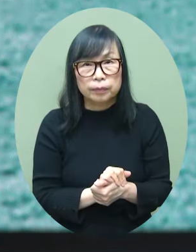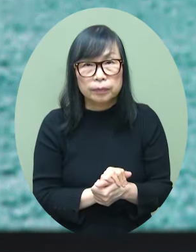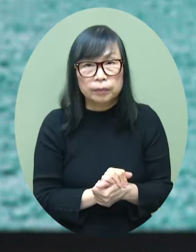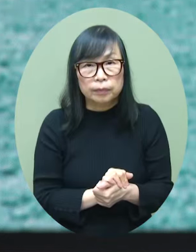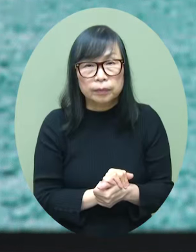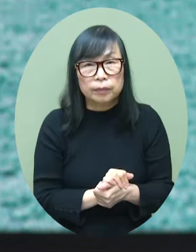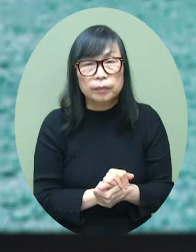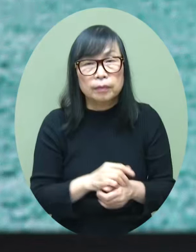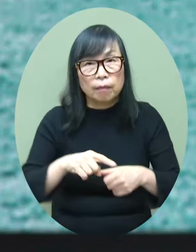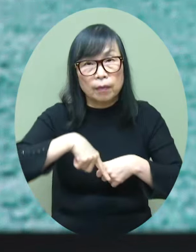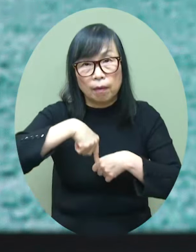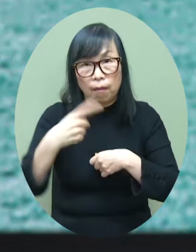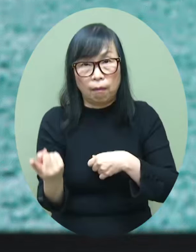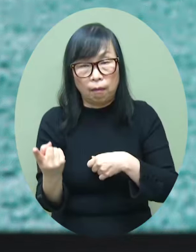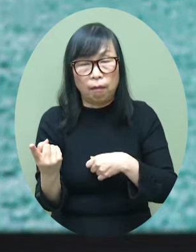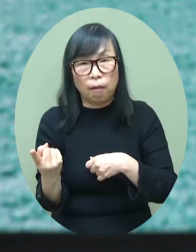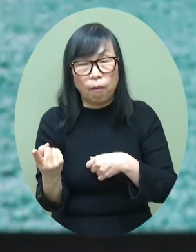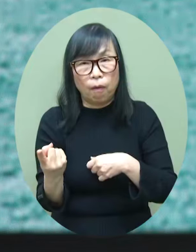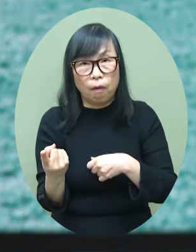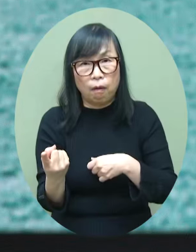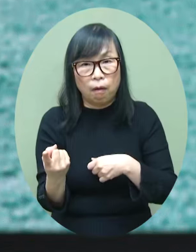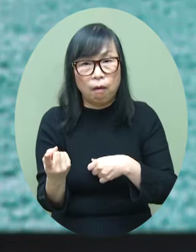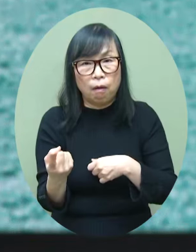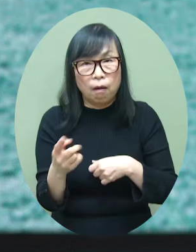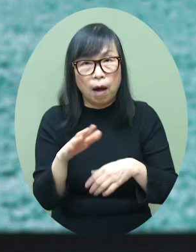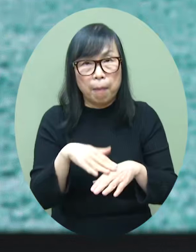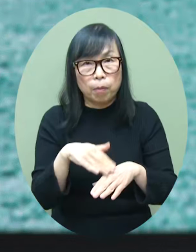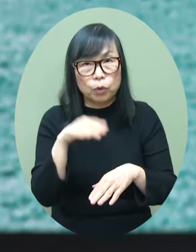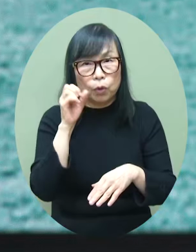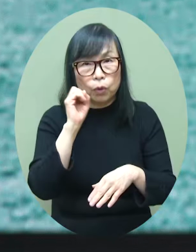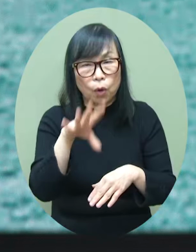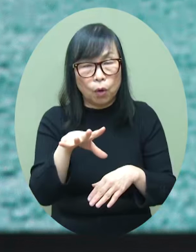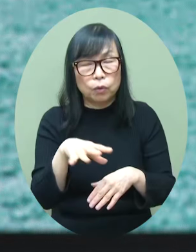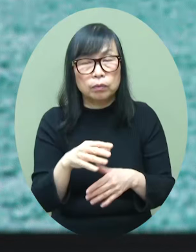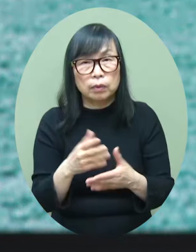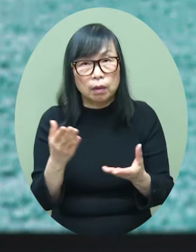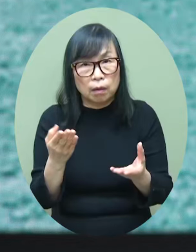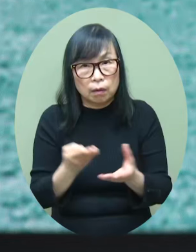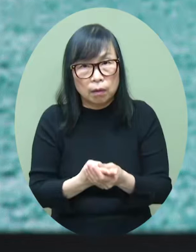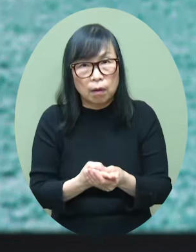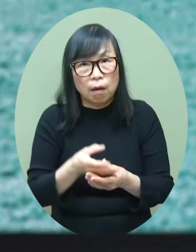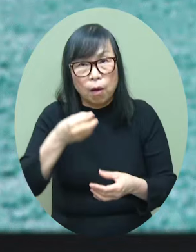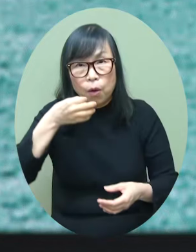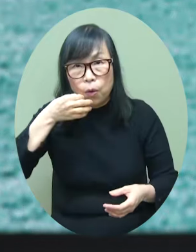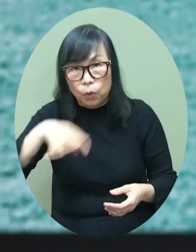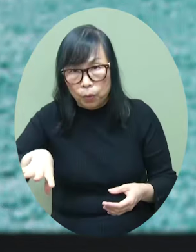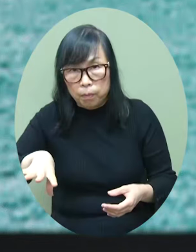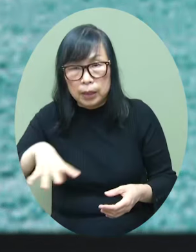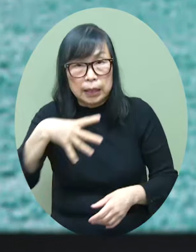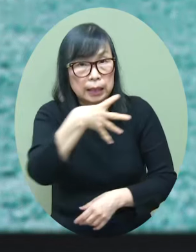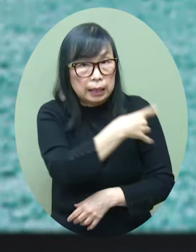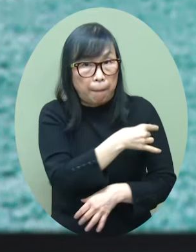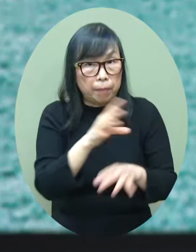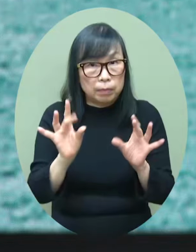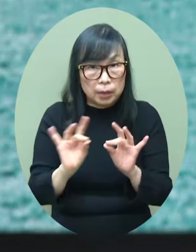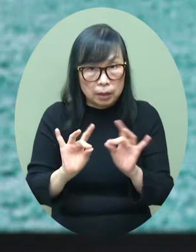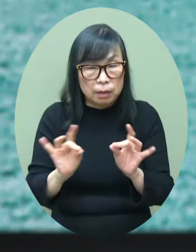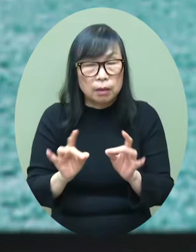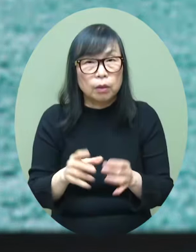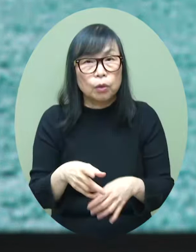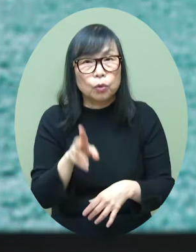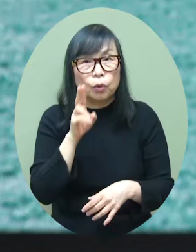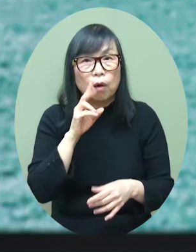外就係、是、如果你話係你頭先提嗰個個案話豁免針紙嗰啲嚇，咁、如果係